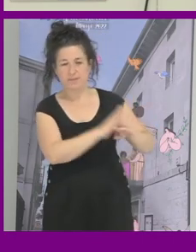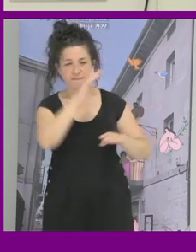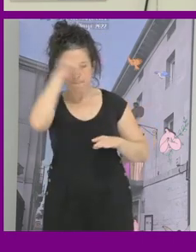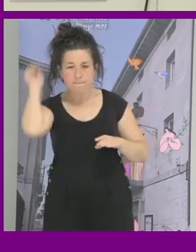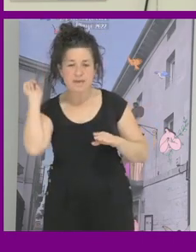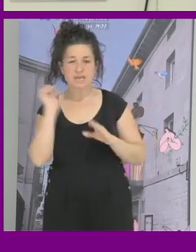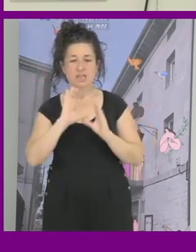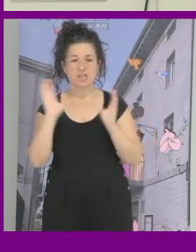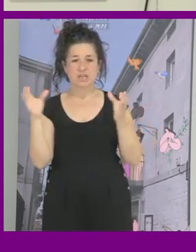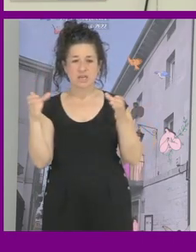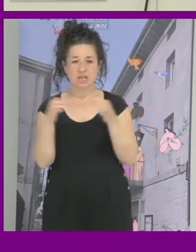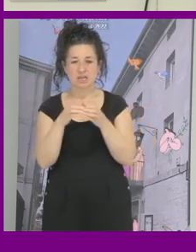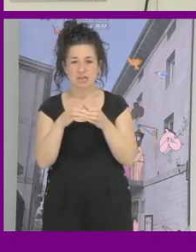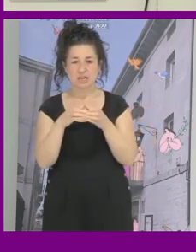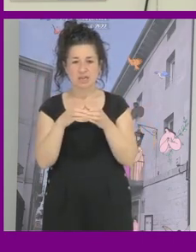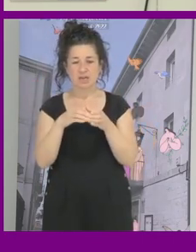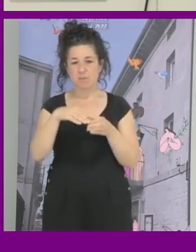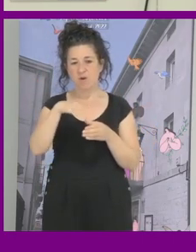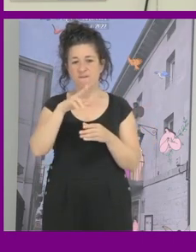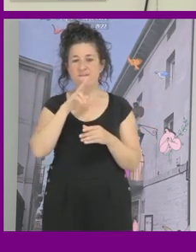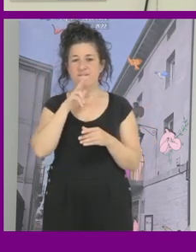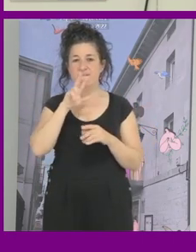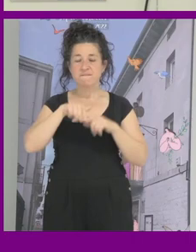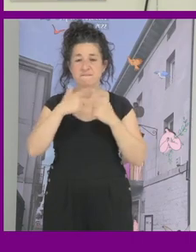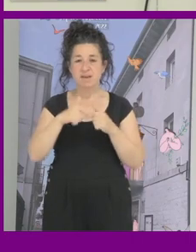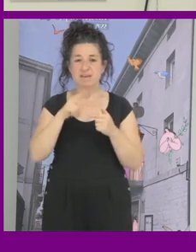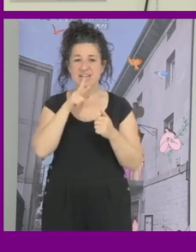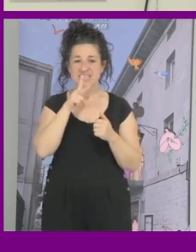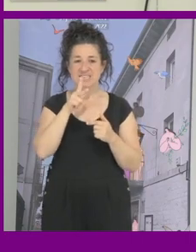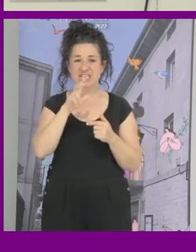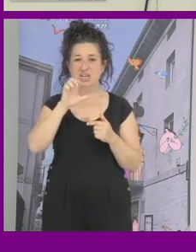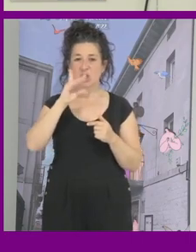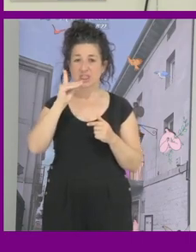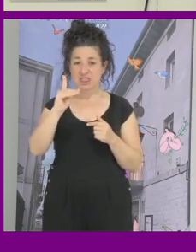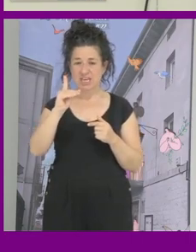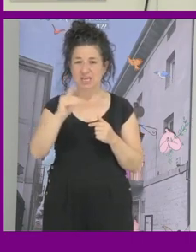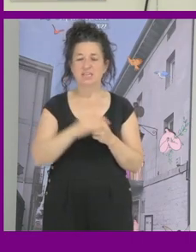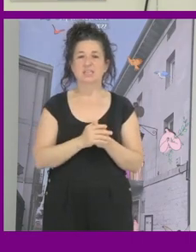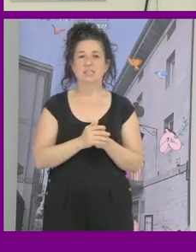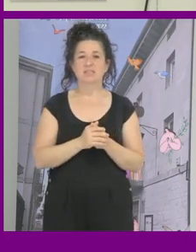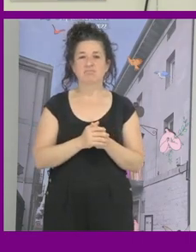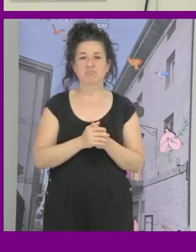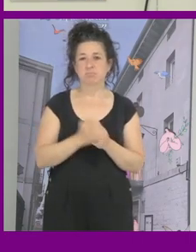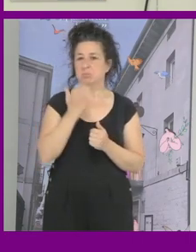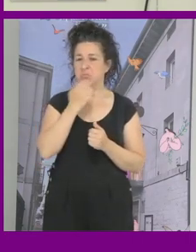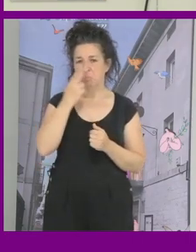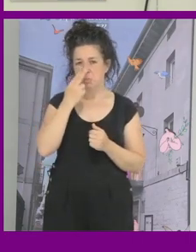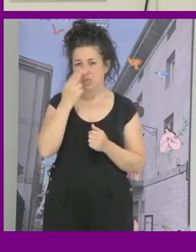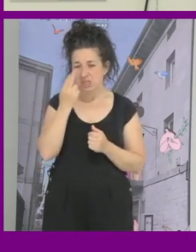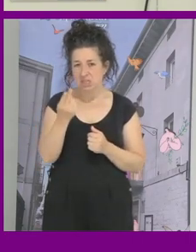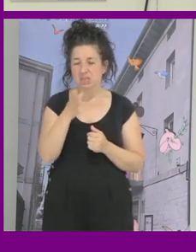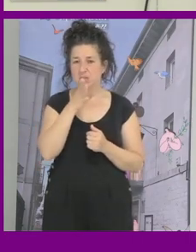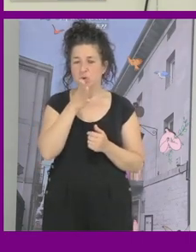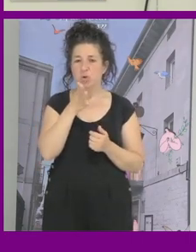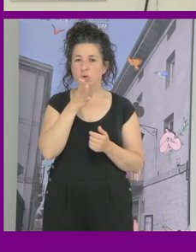familias heterodisidentes, familias HCD, Gabriela Biener eta hauek daude hor sartuta, eta, bueno, iruditzen zait